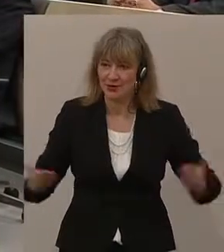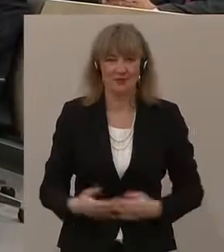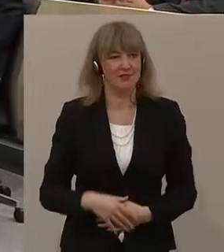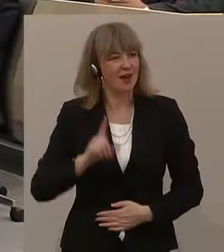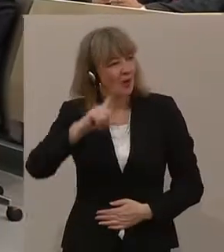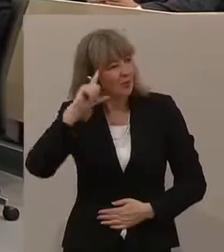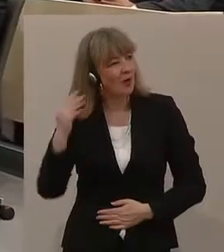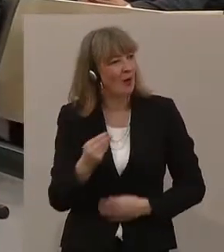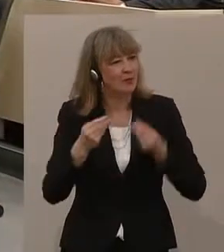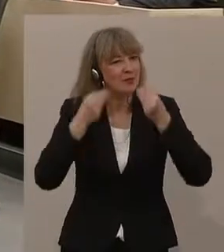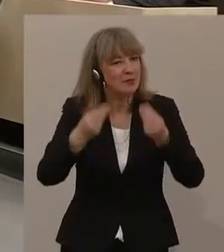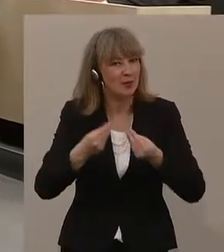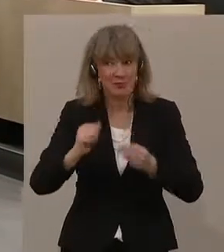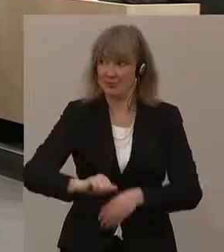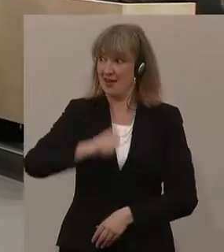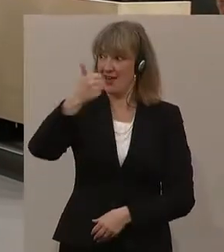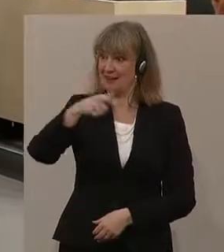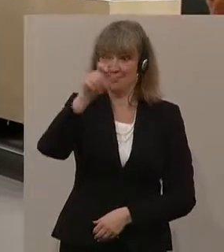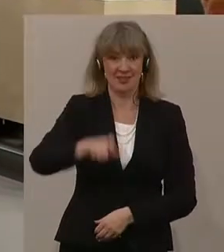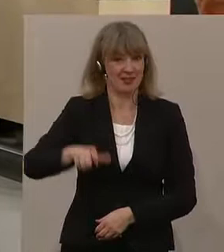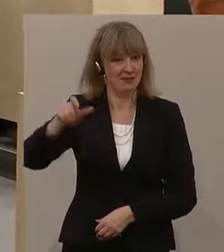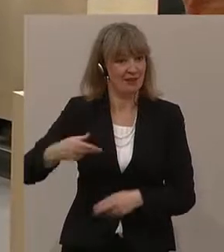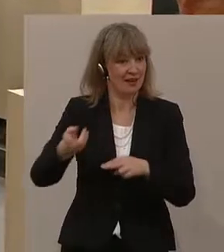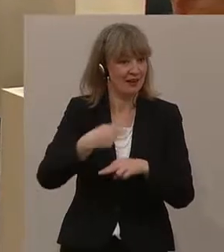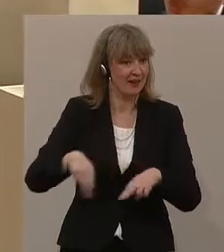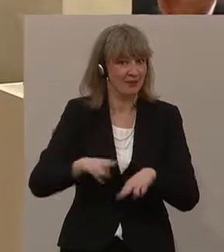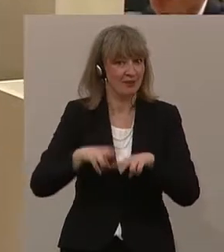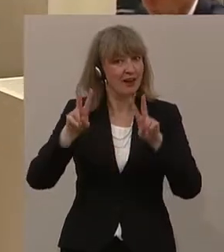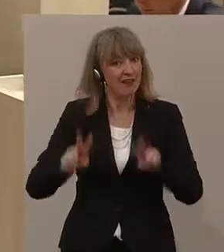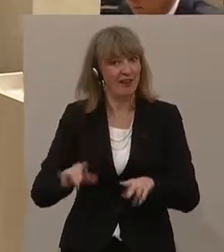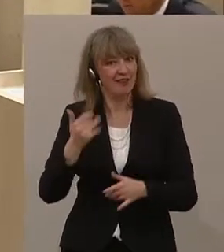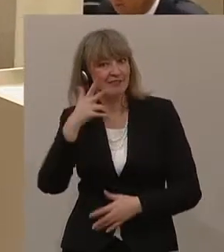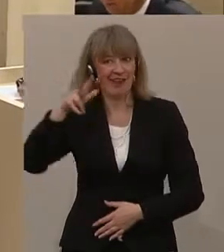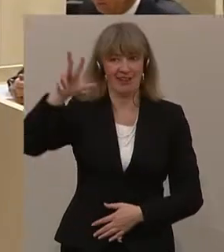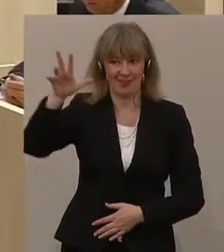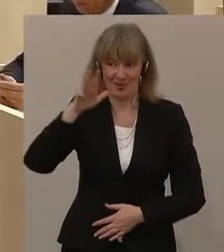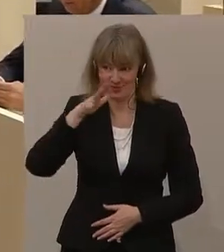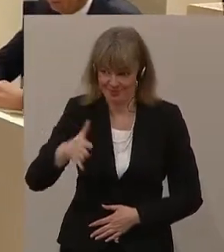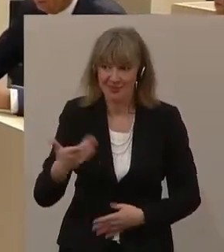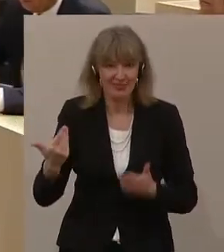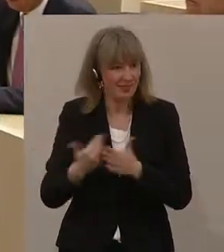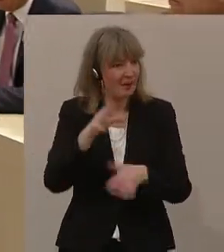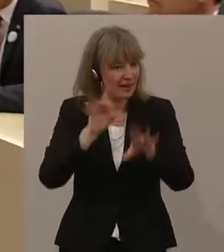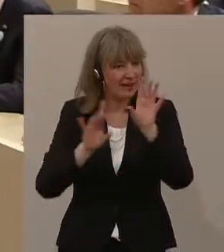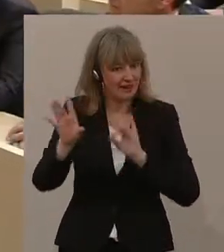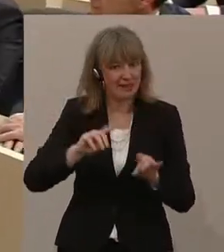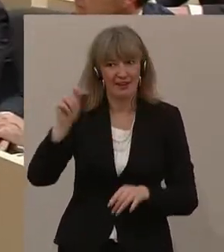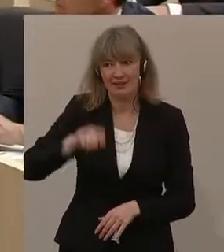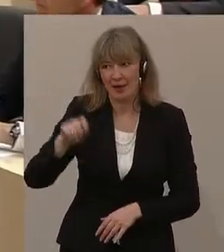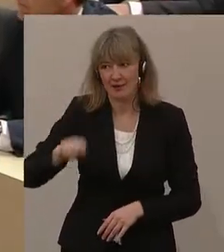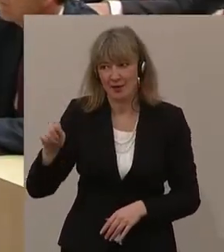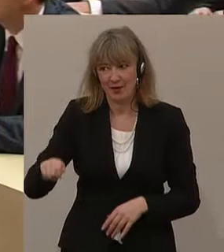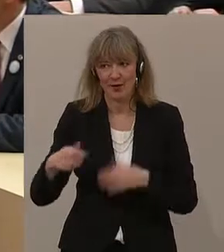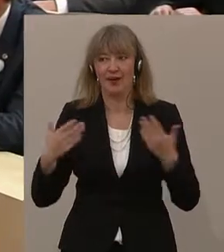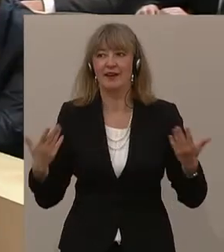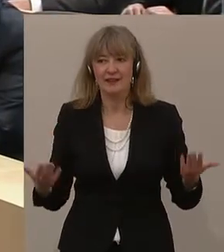die das erste Mal zum Nationalrat angelobt werden, die neu gewählten Abgeordneten, die